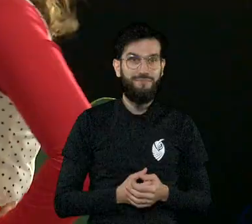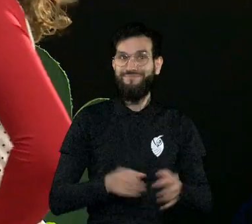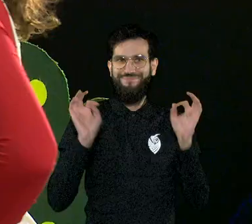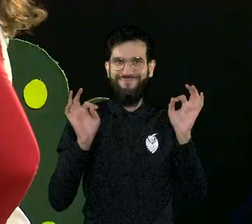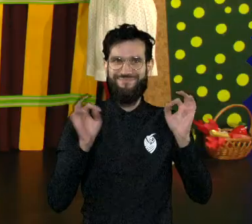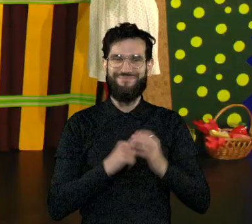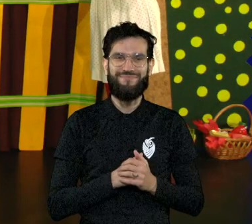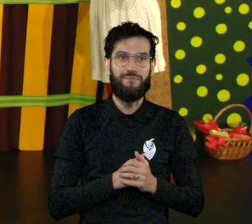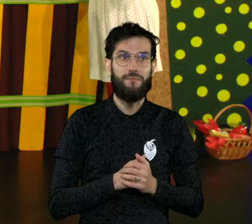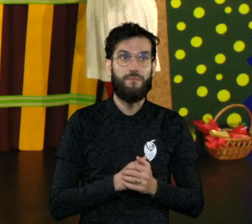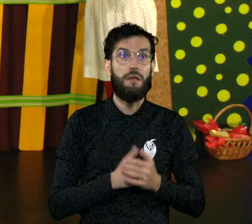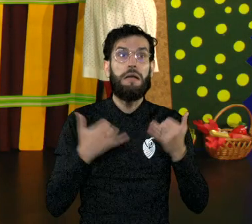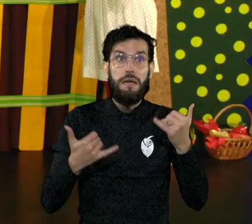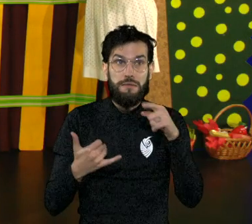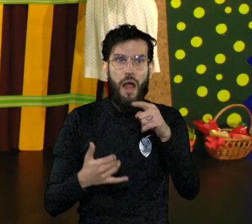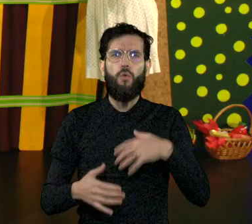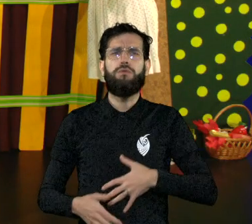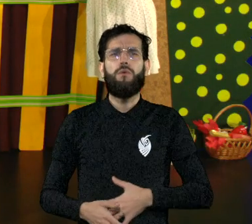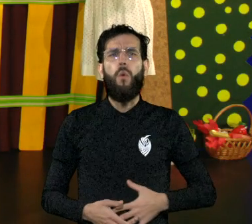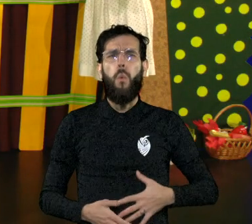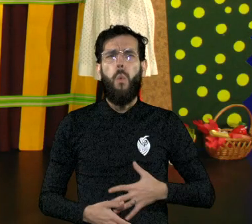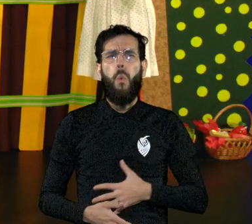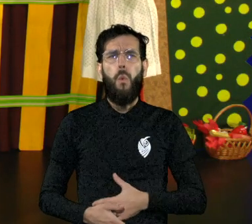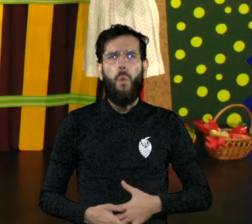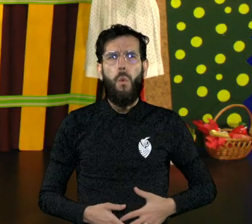Perfektné. Tak, teraz už máš plné brúško však.